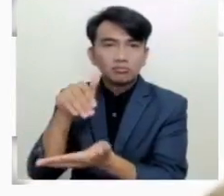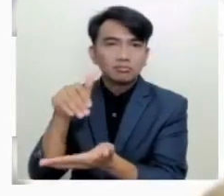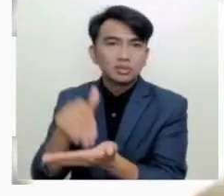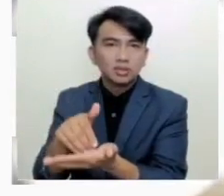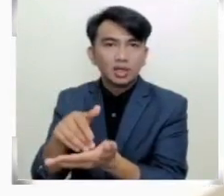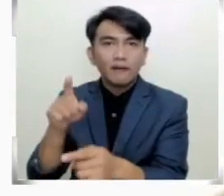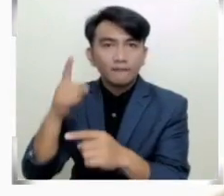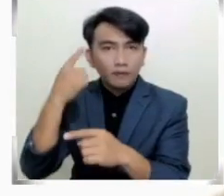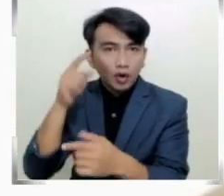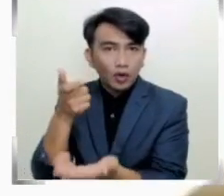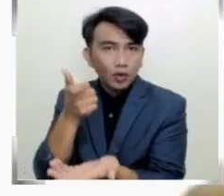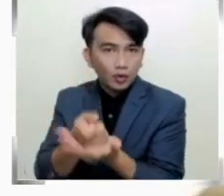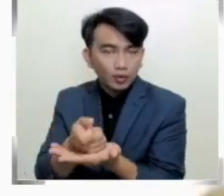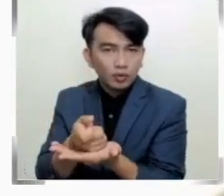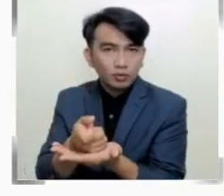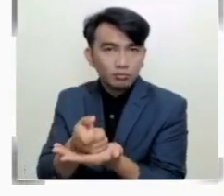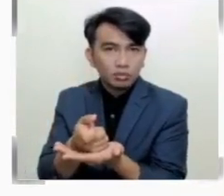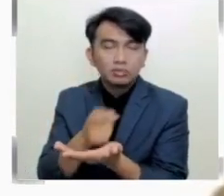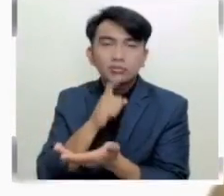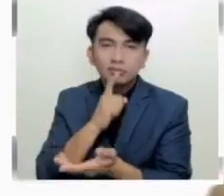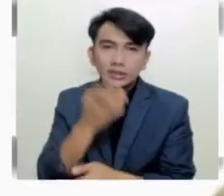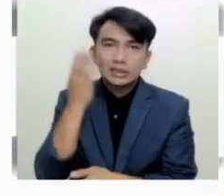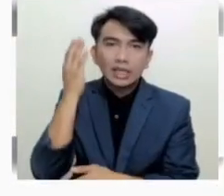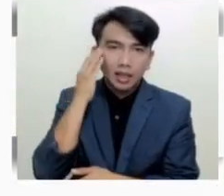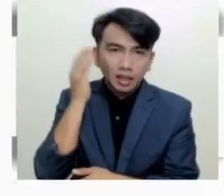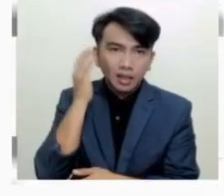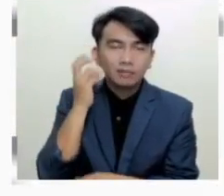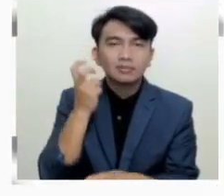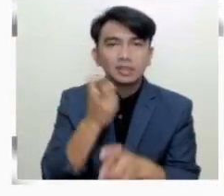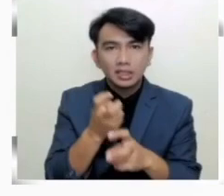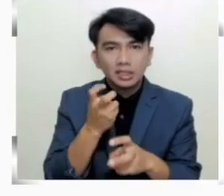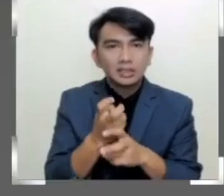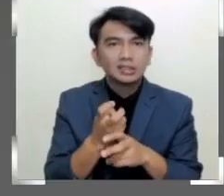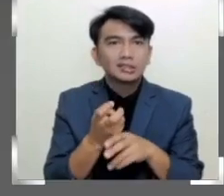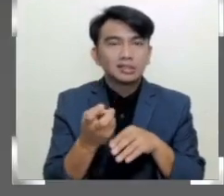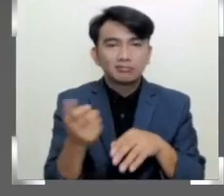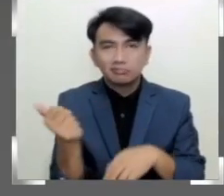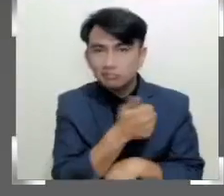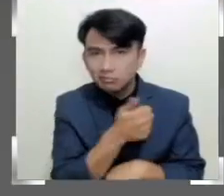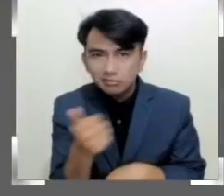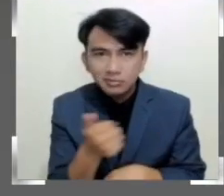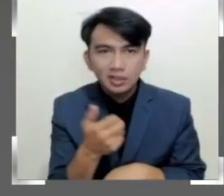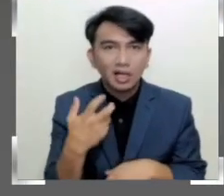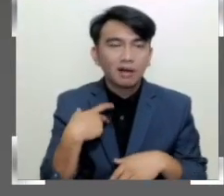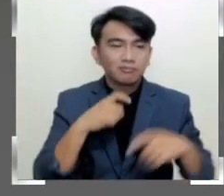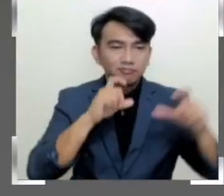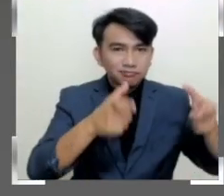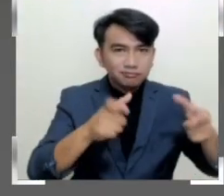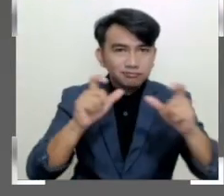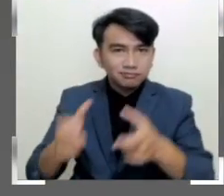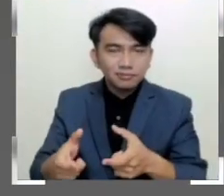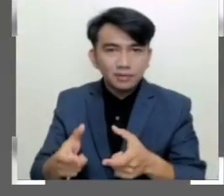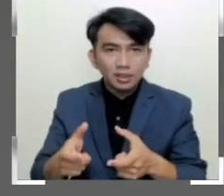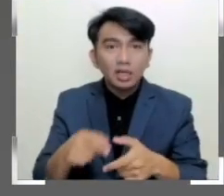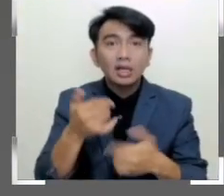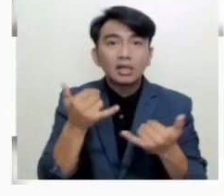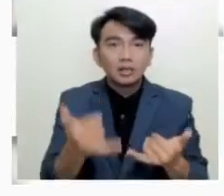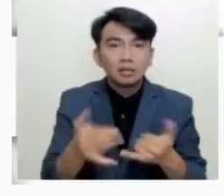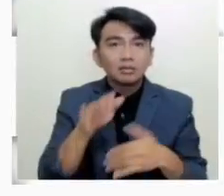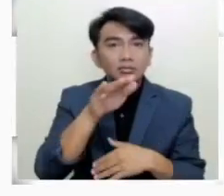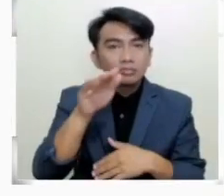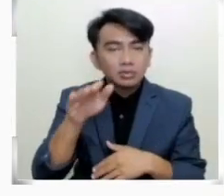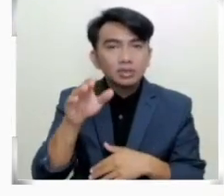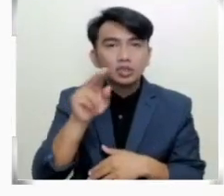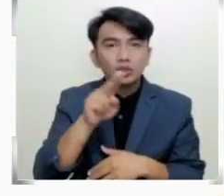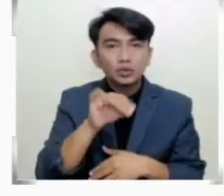natin naging mahirap yung transportation, nagkaroon ng mga lockdown. Nakipag-usap na po tayo with UNICEF and World